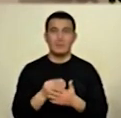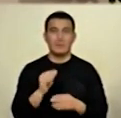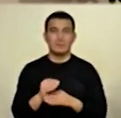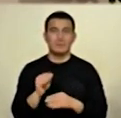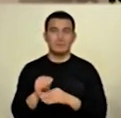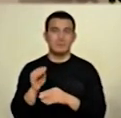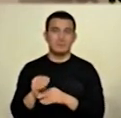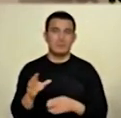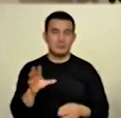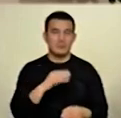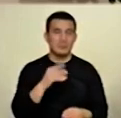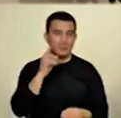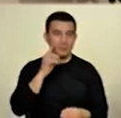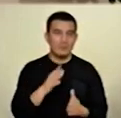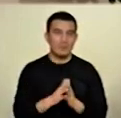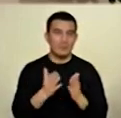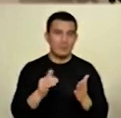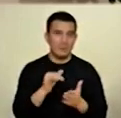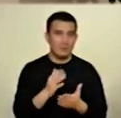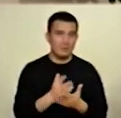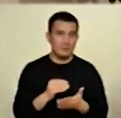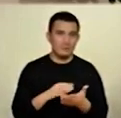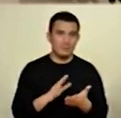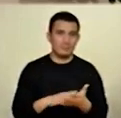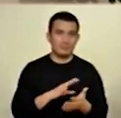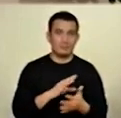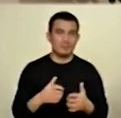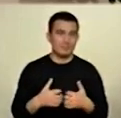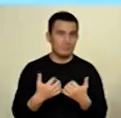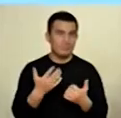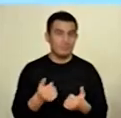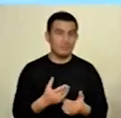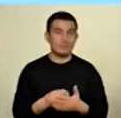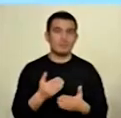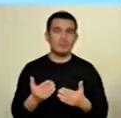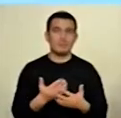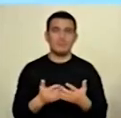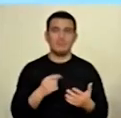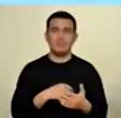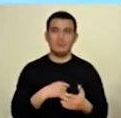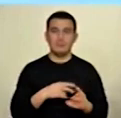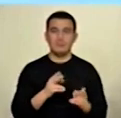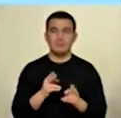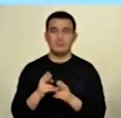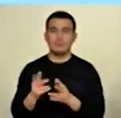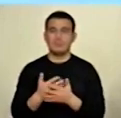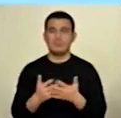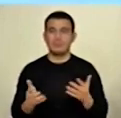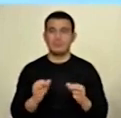Agar yodingizdan chiqqan bo'lsa, kitobimizga qarab olamiz. Bundan oldingi mavzuyimizda aynan mana shu jarayonlar ketma-ketligi tushuntirilgan